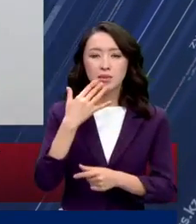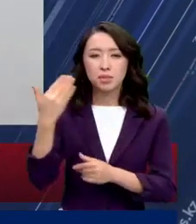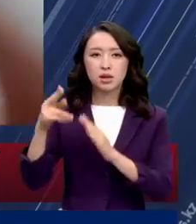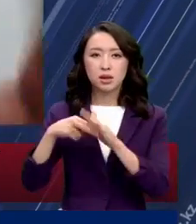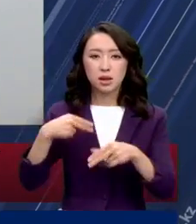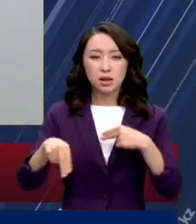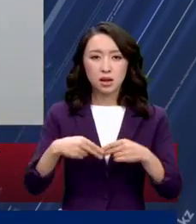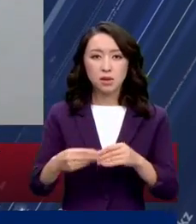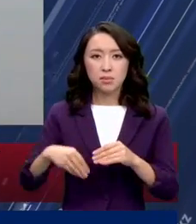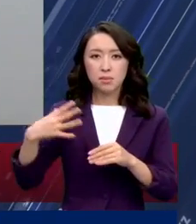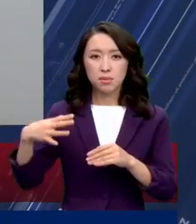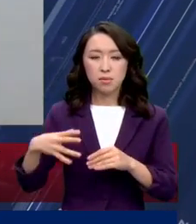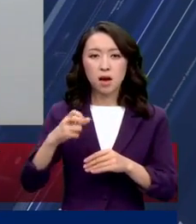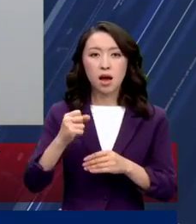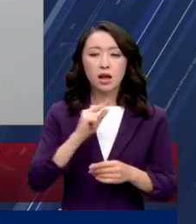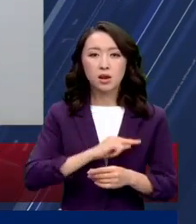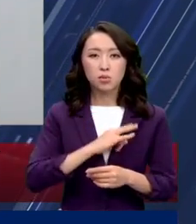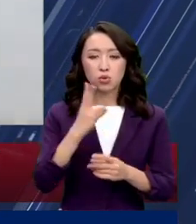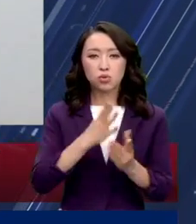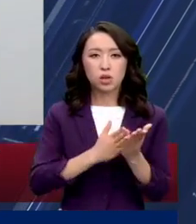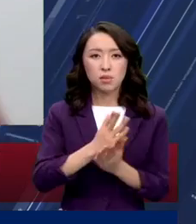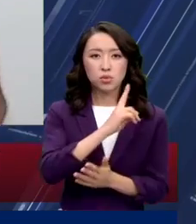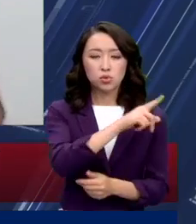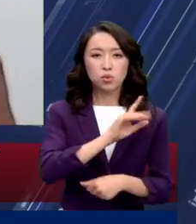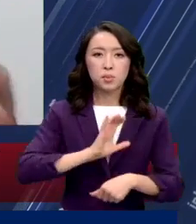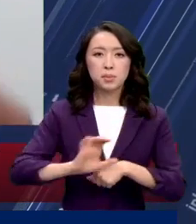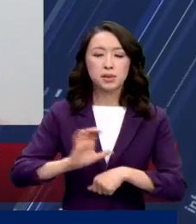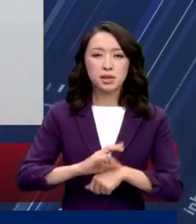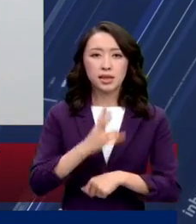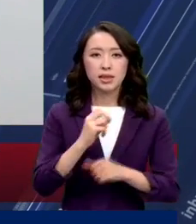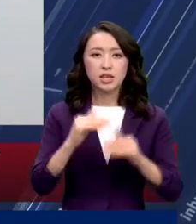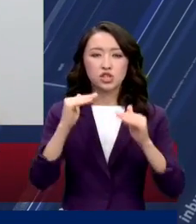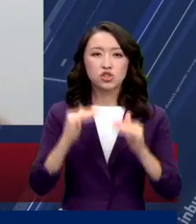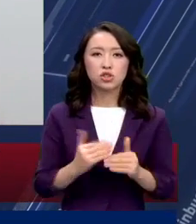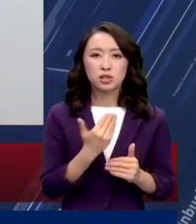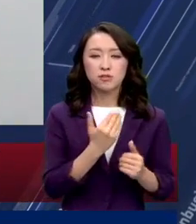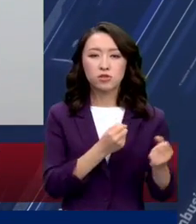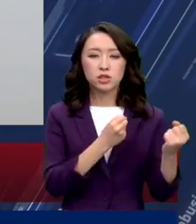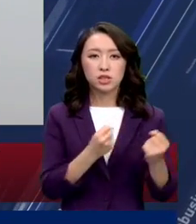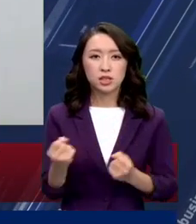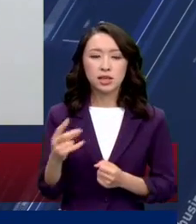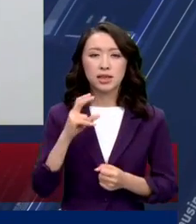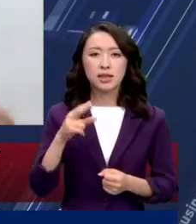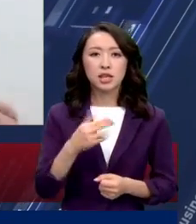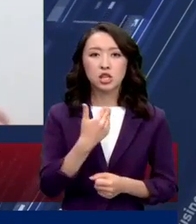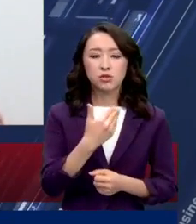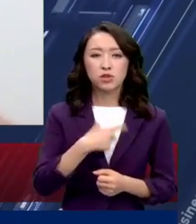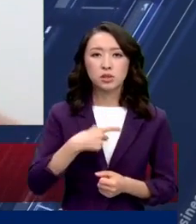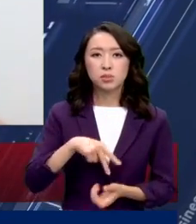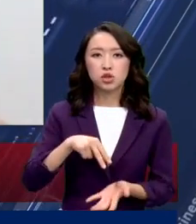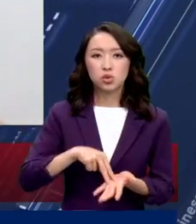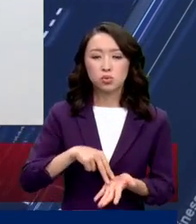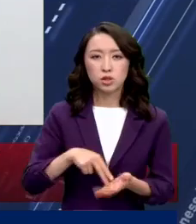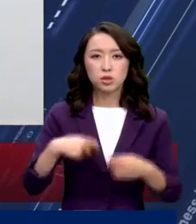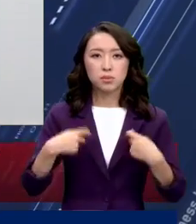А работать надо с производителем, работать над снижением его издержек, над снижением себестоимости